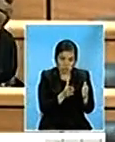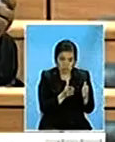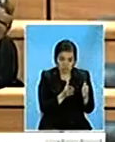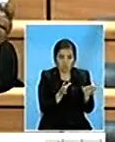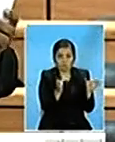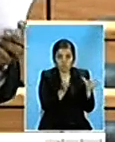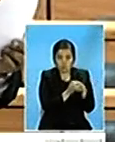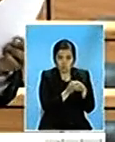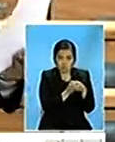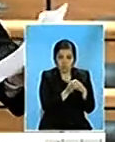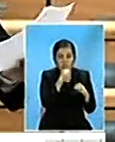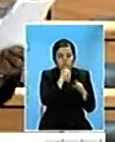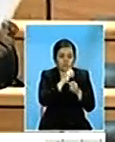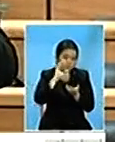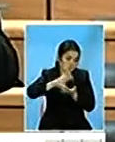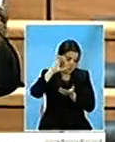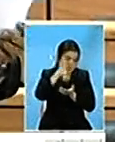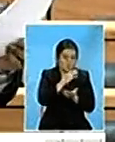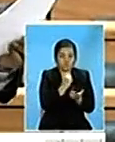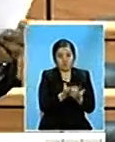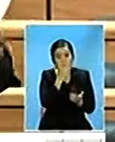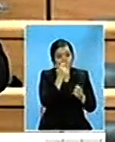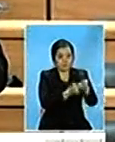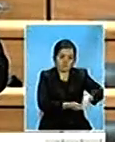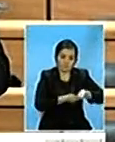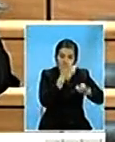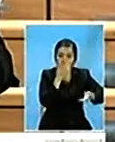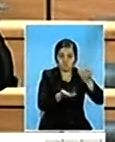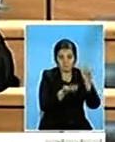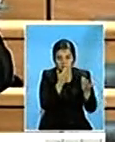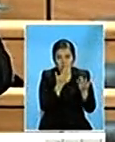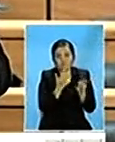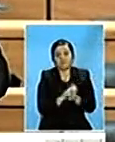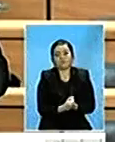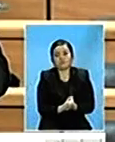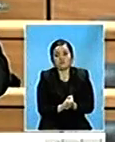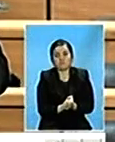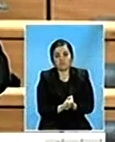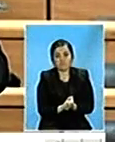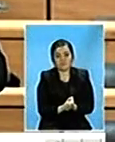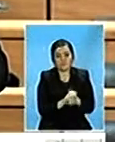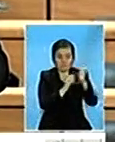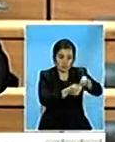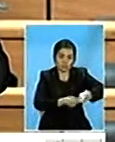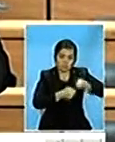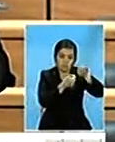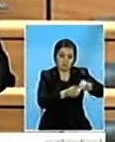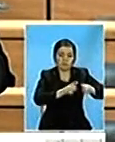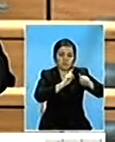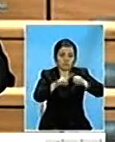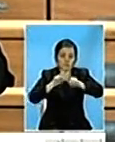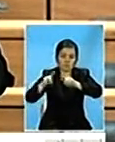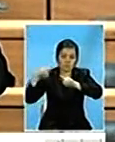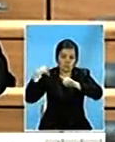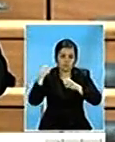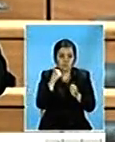กลุ่มที่ไปลงทุนทำเกษตรหรือทำอะไรก็ตามเพราะว่าแปลงเกษตรเหล่านี้ครับไปท